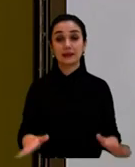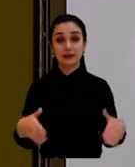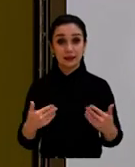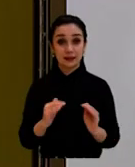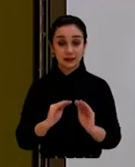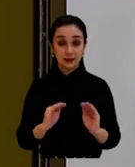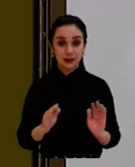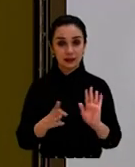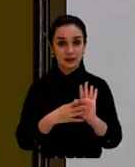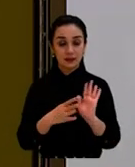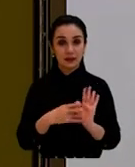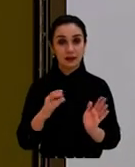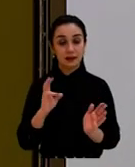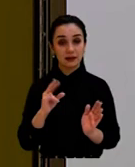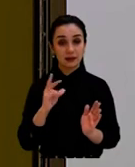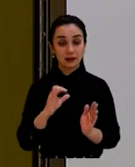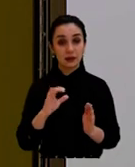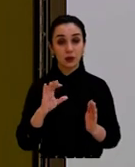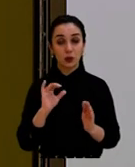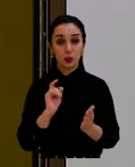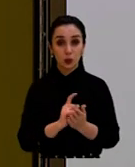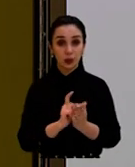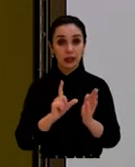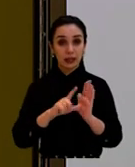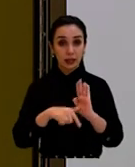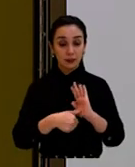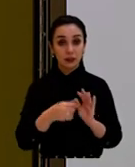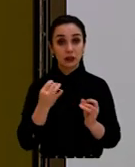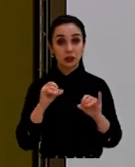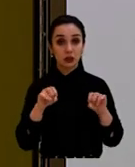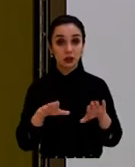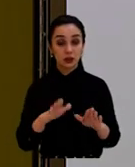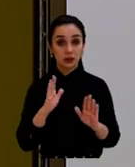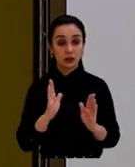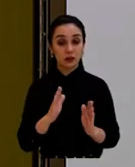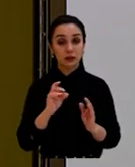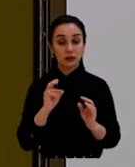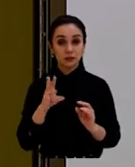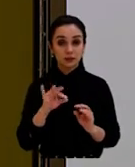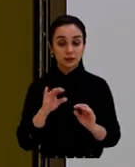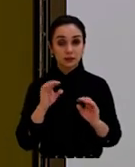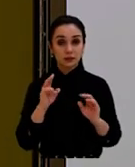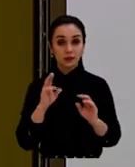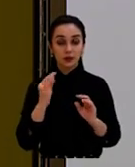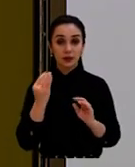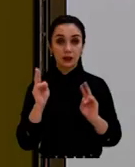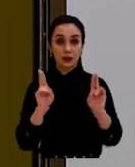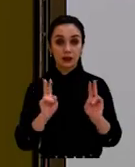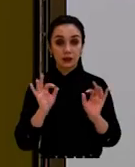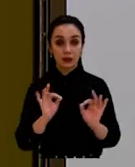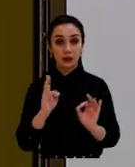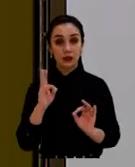Здравствуйте, ребята! 9 класс, урок геометрии. Сегодня решаем задачи по теме теорема синусов